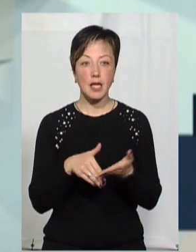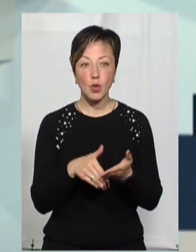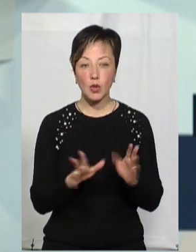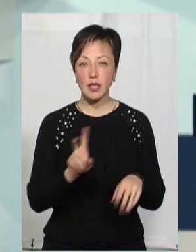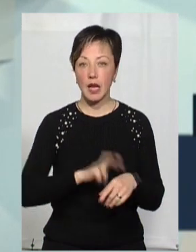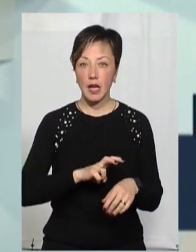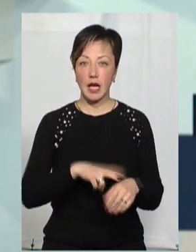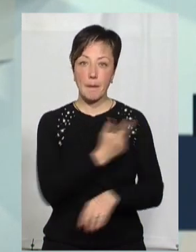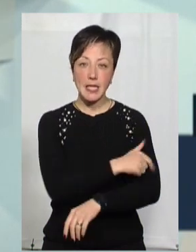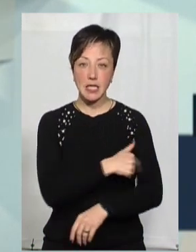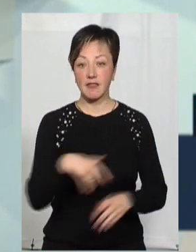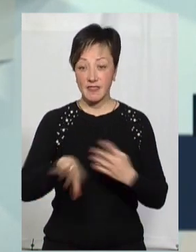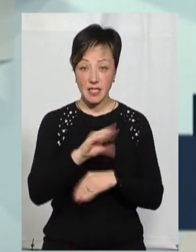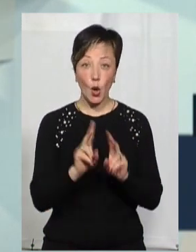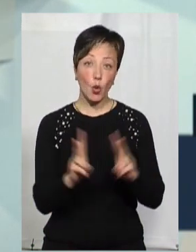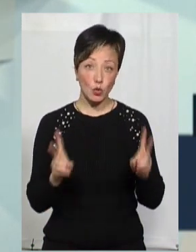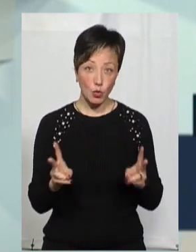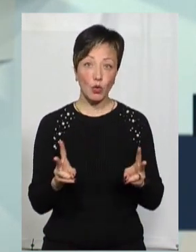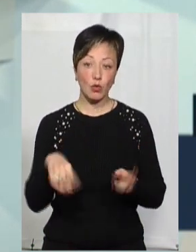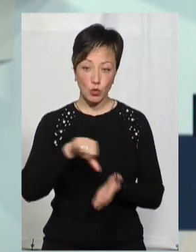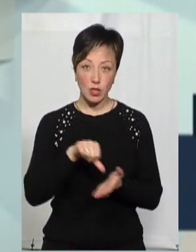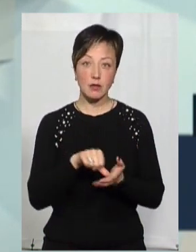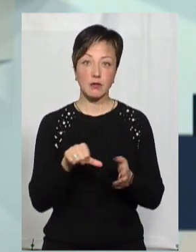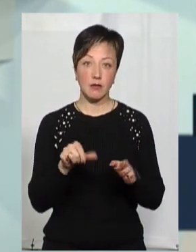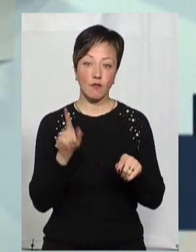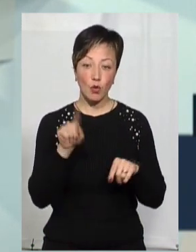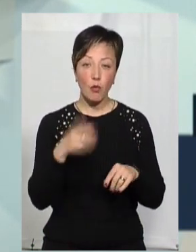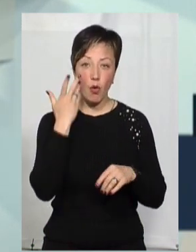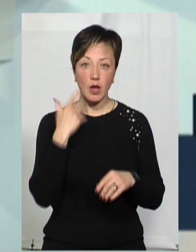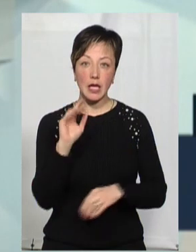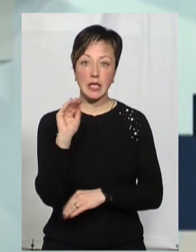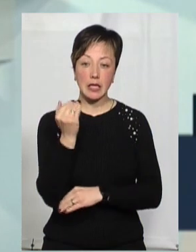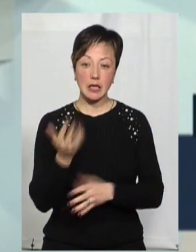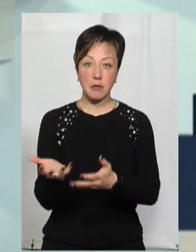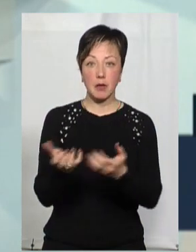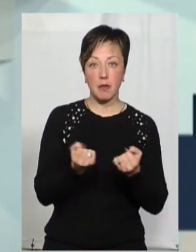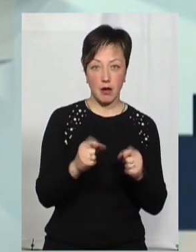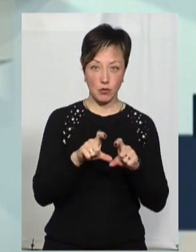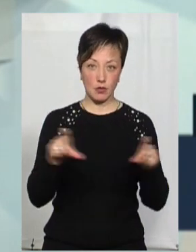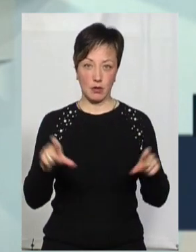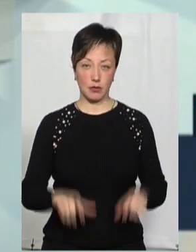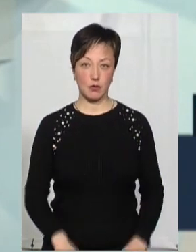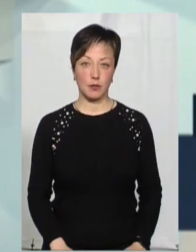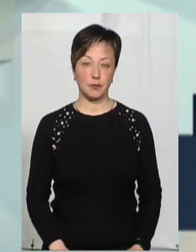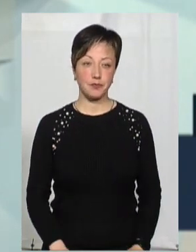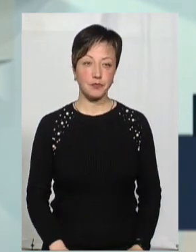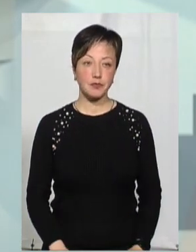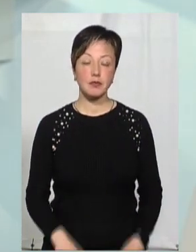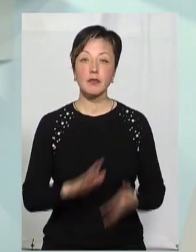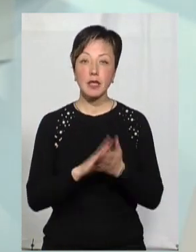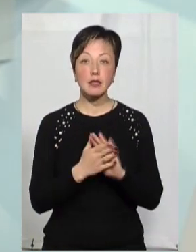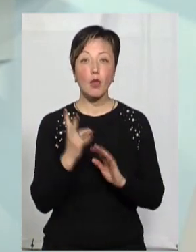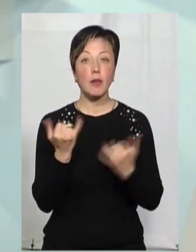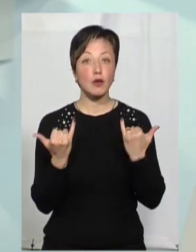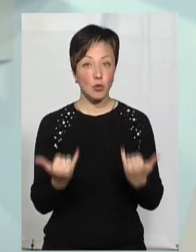методист, лікар, медсестра, ну всі ті, хто приймають участь у тому, коли дитина приймається до закладу. Станом на